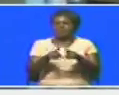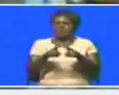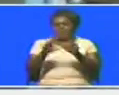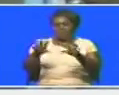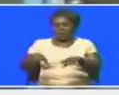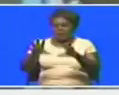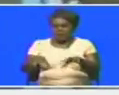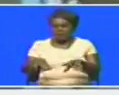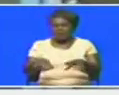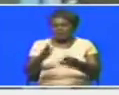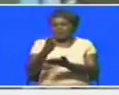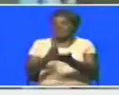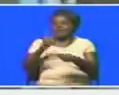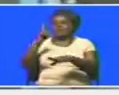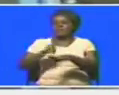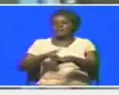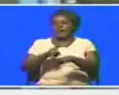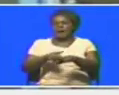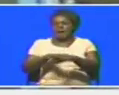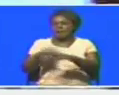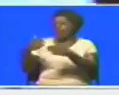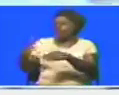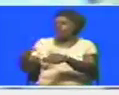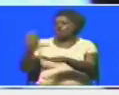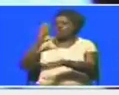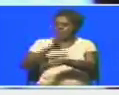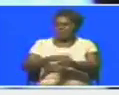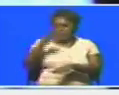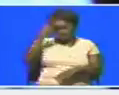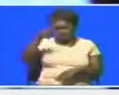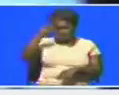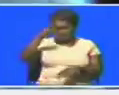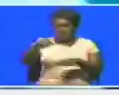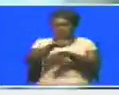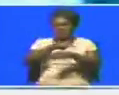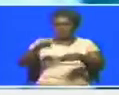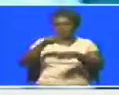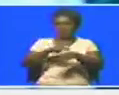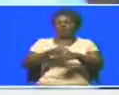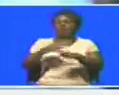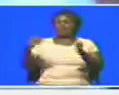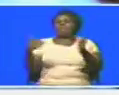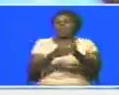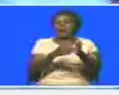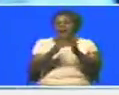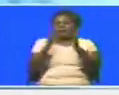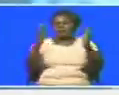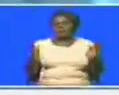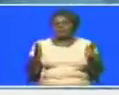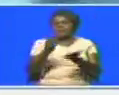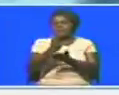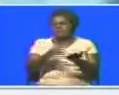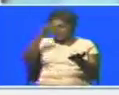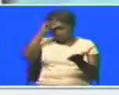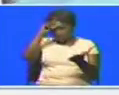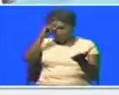ya nafaka wakati mwingine huangukia katika hasara, sera za mataifa zikitajwa kuwa kikwazo kikuu. Kunazo serikali